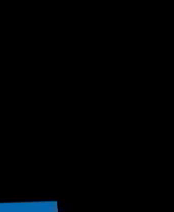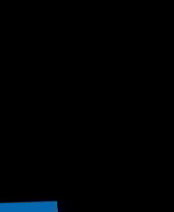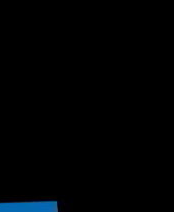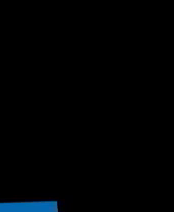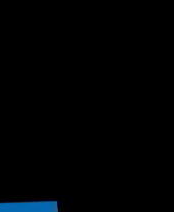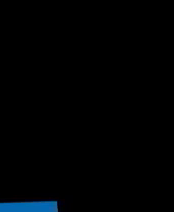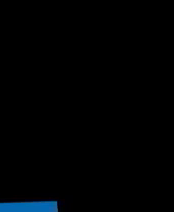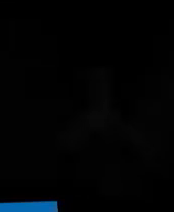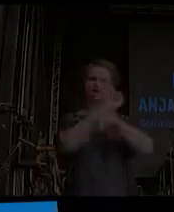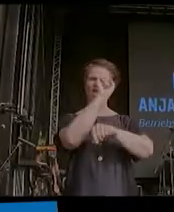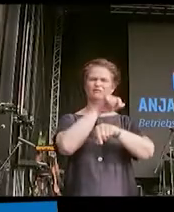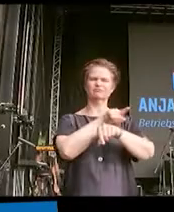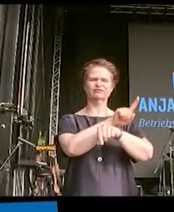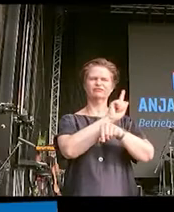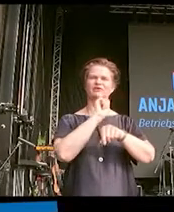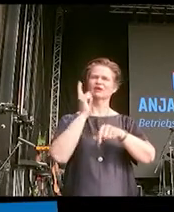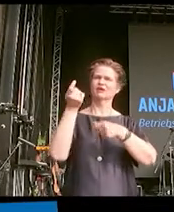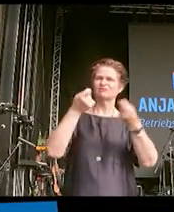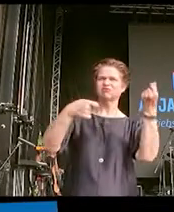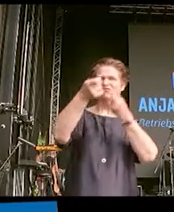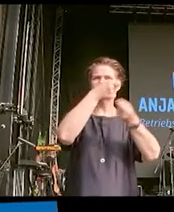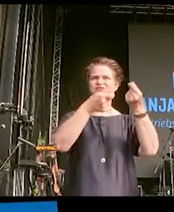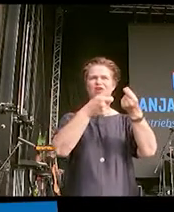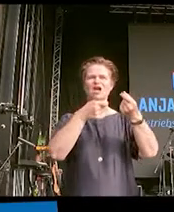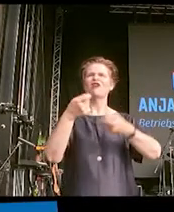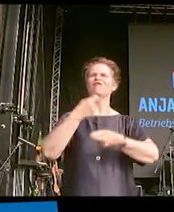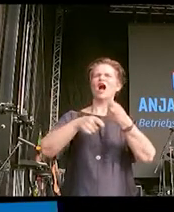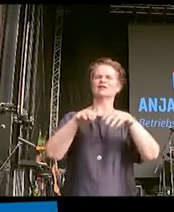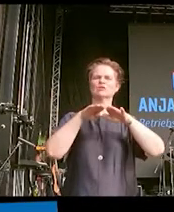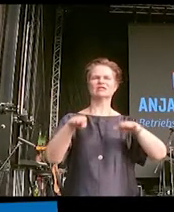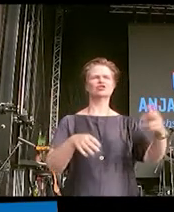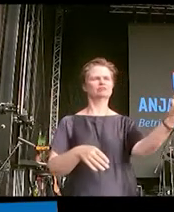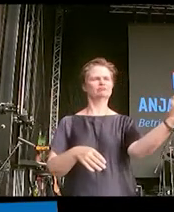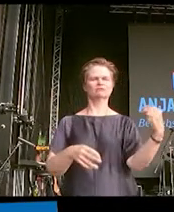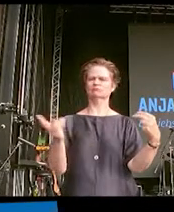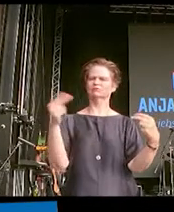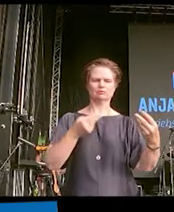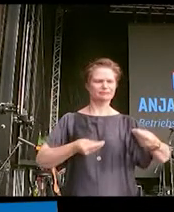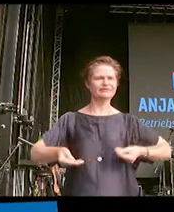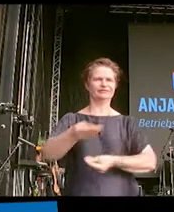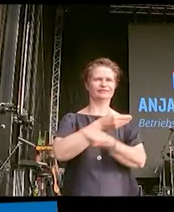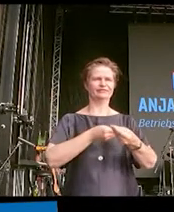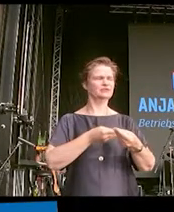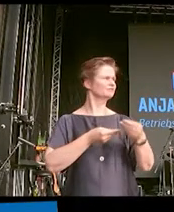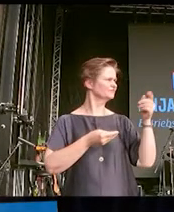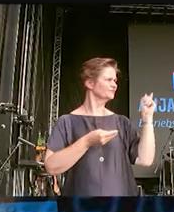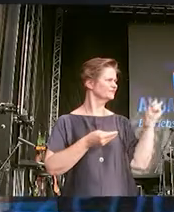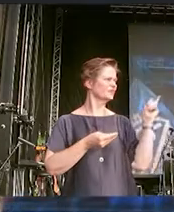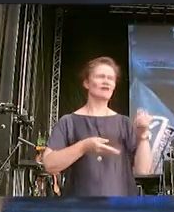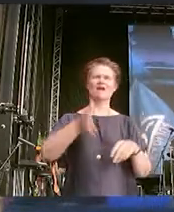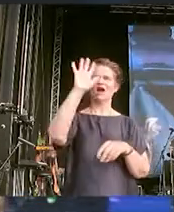zu bekommen. Und die Anja wird euch jetzt noch sagen, was wir in dieser Zeit erreicht haben. Ja,